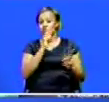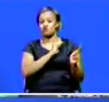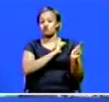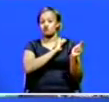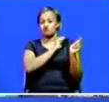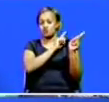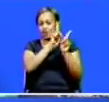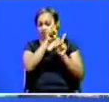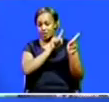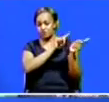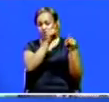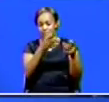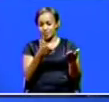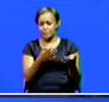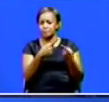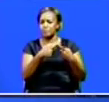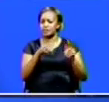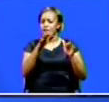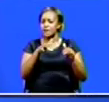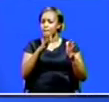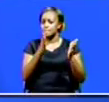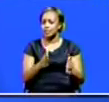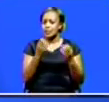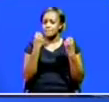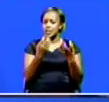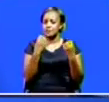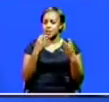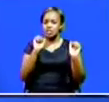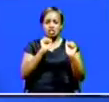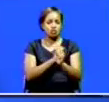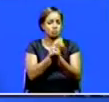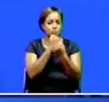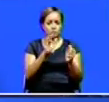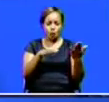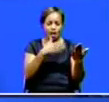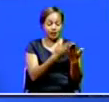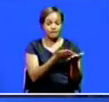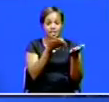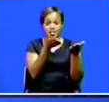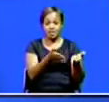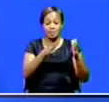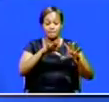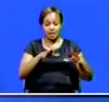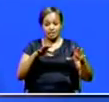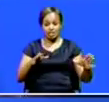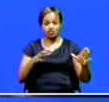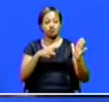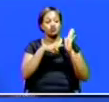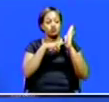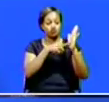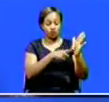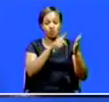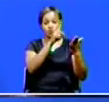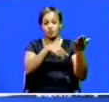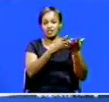Lakini kwa kuwa wakulima wengi hawawezi kufika hapa sokoni kuchapisha wanachouza na bei, iliwabidi kuwazia jinsi